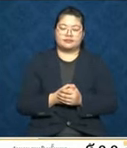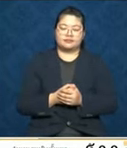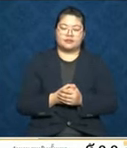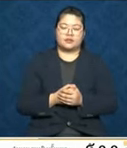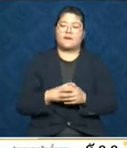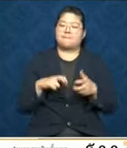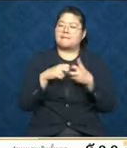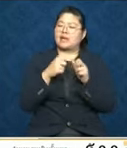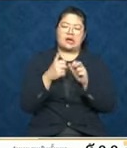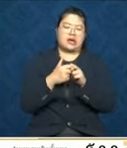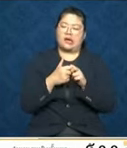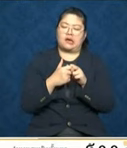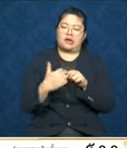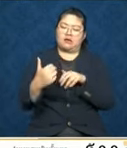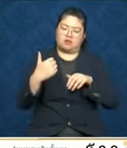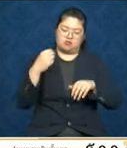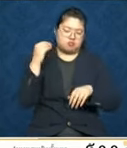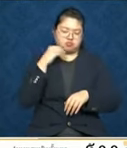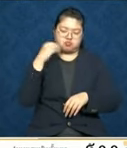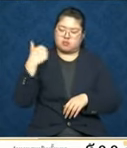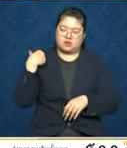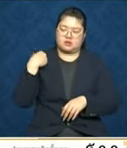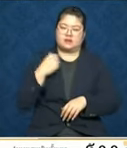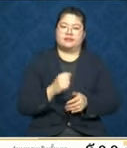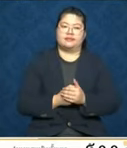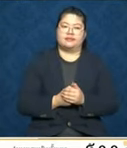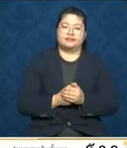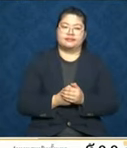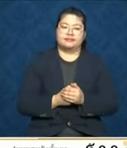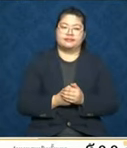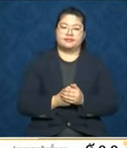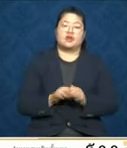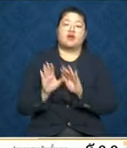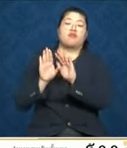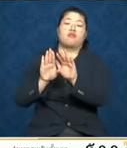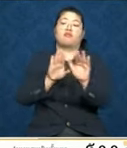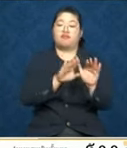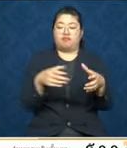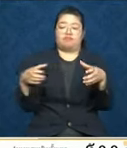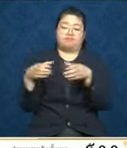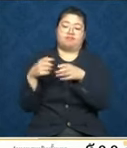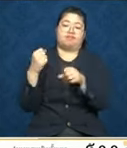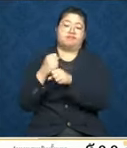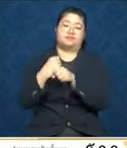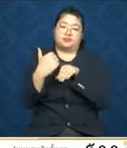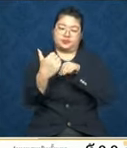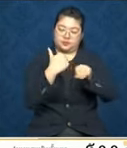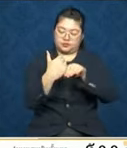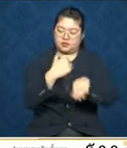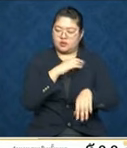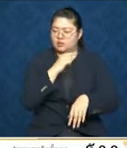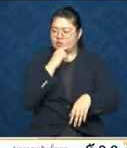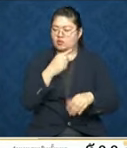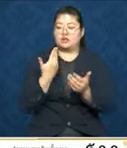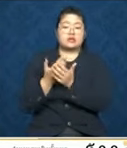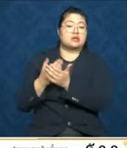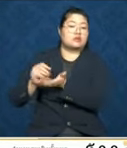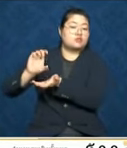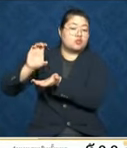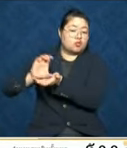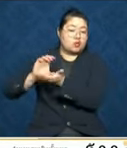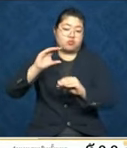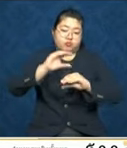ทำให้เกิดปัญหาเดิมๆซ้ำๆอยู่เสมอนะคะดิฉันขอกราบเรียนท่านประธานฝากไปยังกรมทางหลวงชนบทถ้าช่วงไหนนะคะที่มีงบประมาณในการ